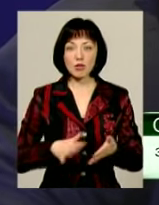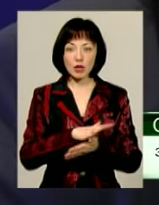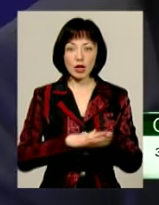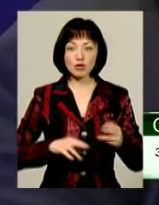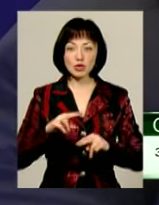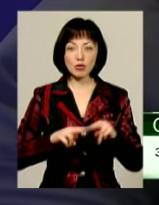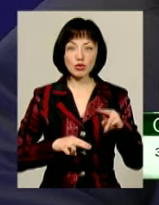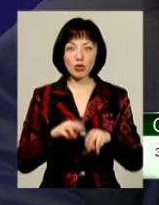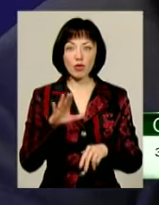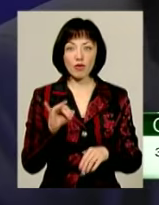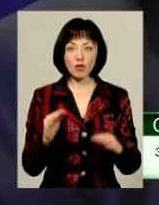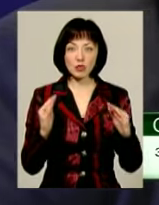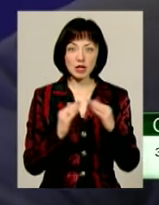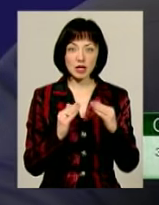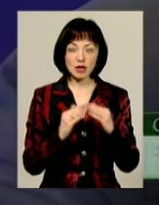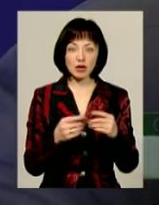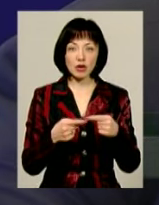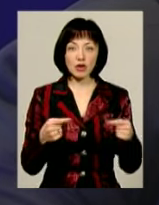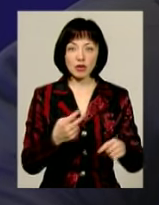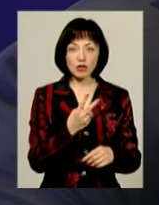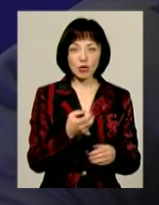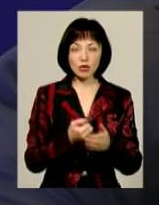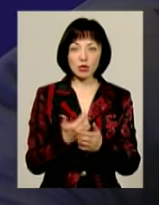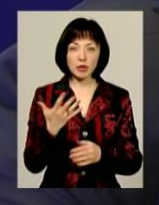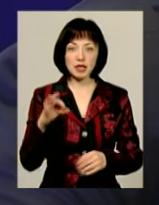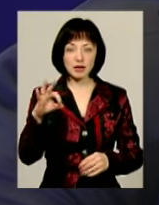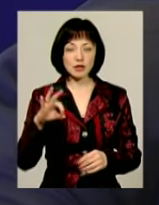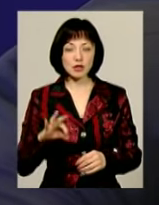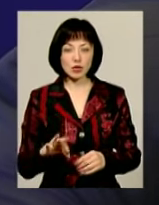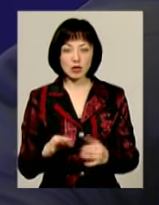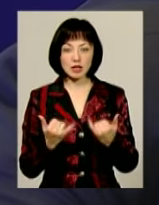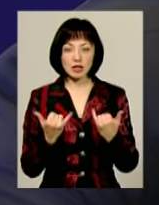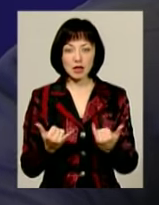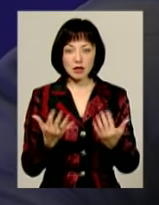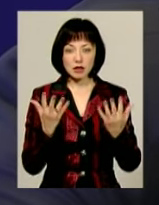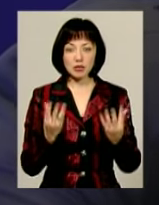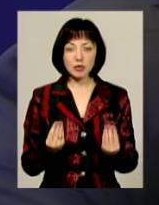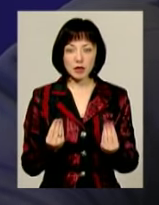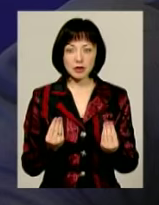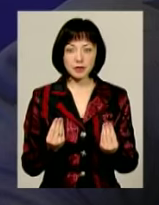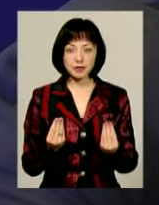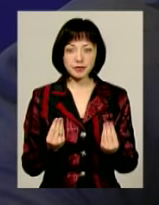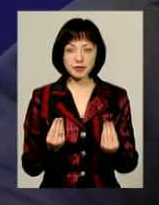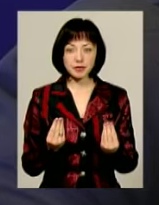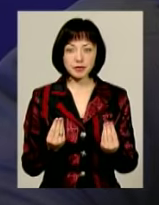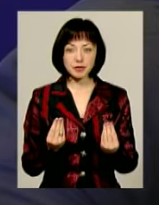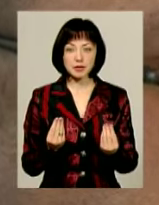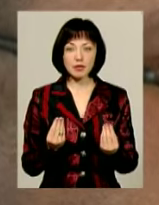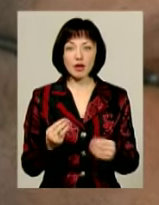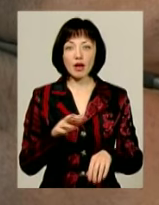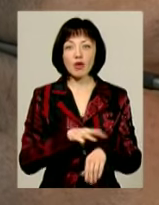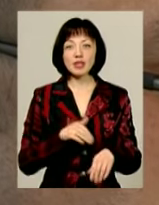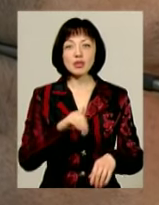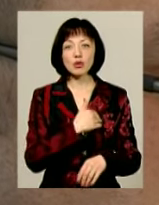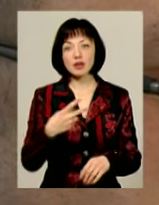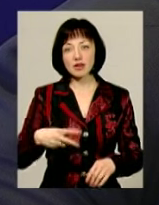забудови, да, тобто там будинок, там від 2 до 5%. На даний момент УВД захотіло 20. А вам